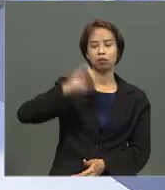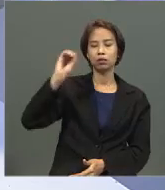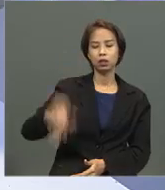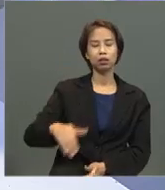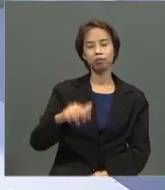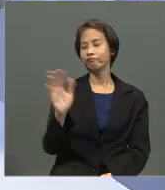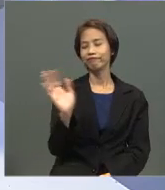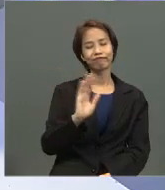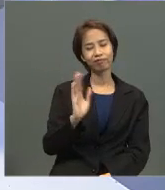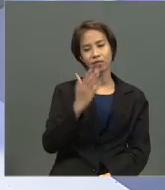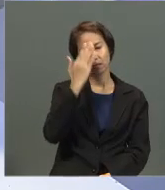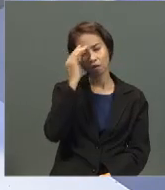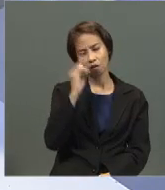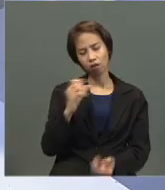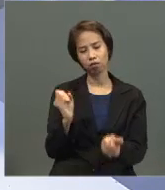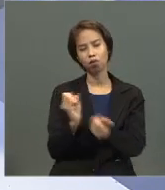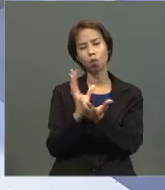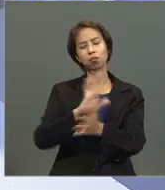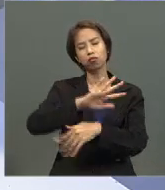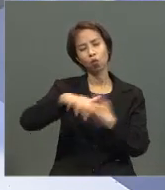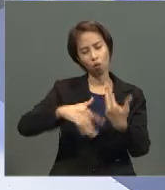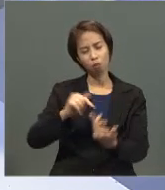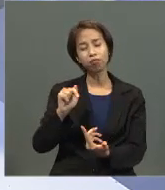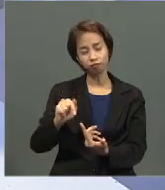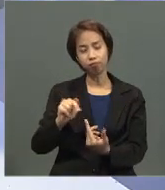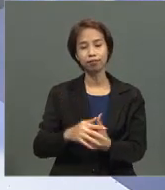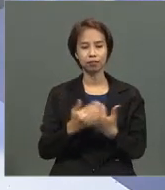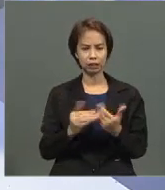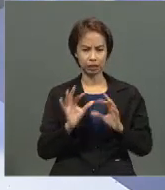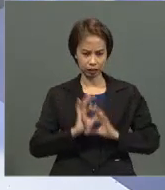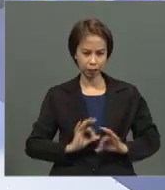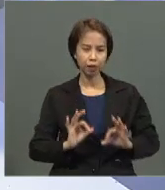ะมันก่อมลพิษในหลายๆด้านด้วยนะครับอันนี้ก็ต้องสร้างจิตสำนึกกันไปนะฮะ